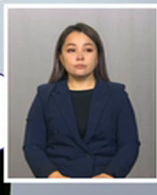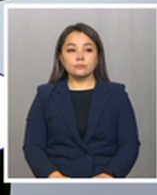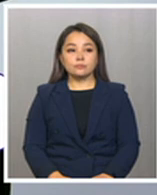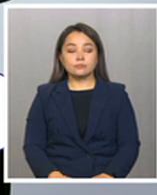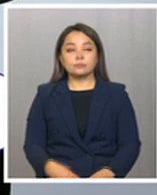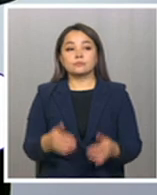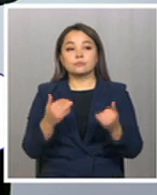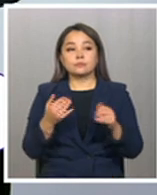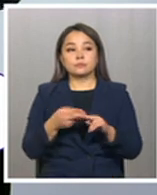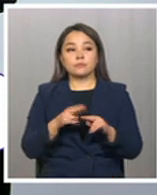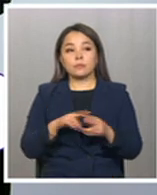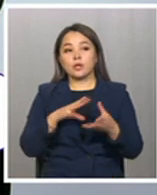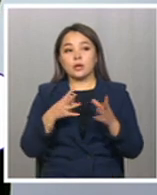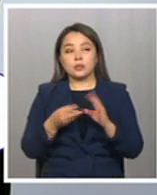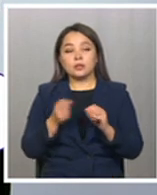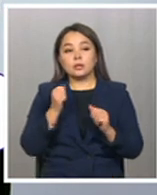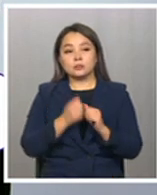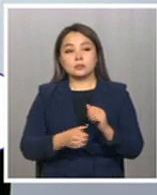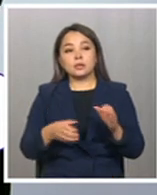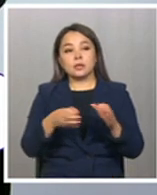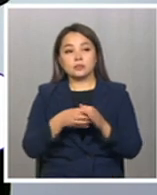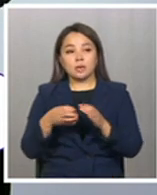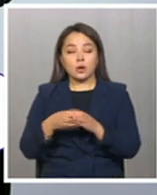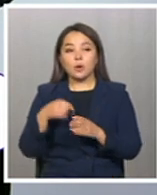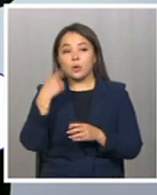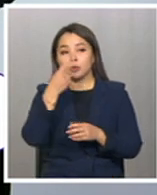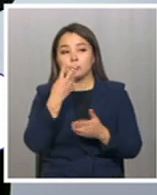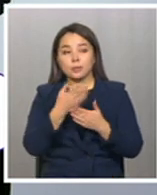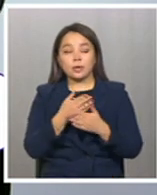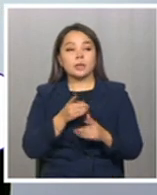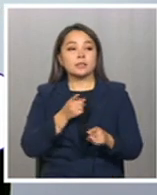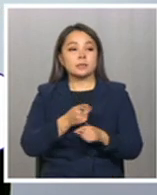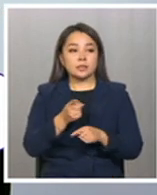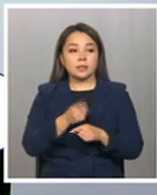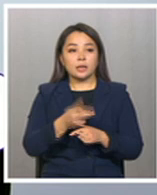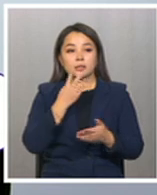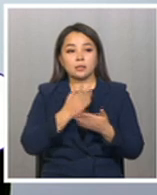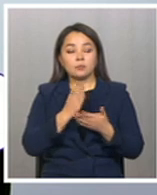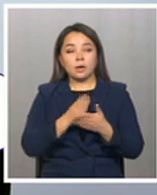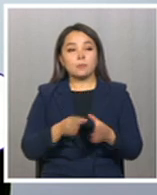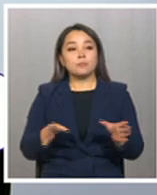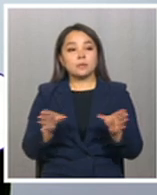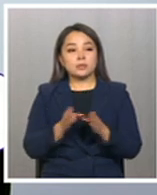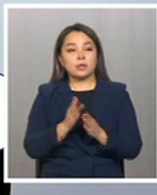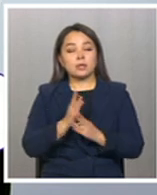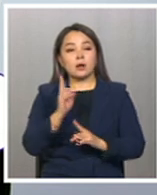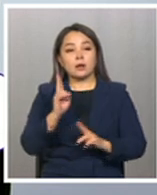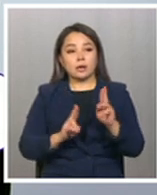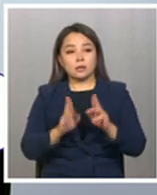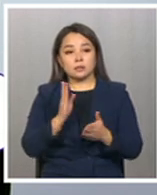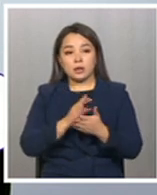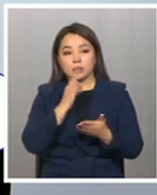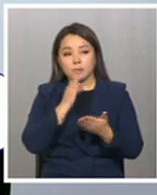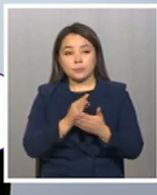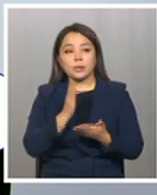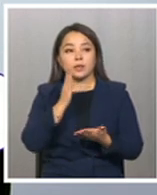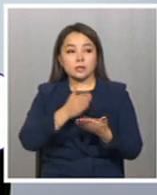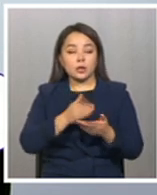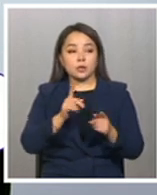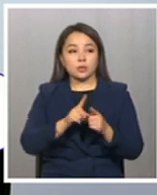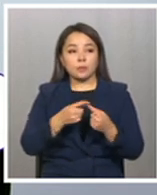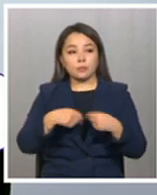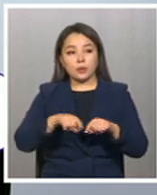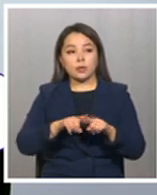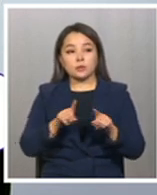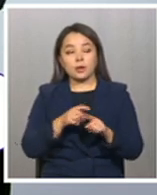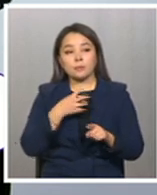Яғни жалпы әртараптандырудың түрін анықтаудың негізгі критерийі ол бірігу қағидаты. Яғни жаңа айтып кеткенімізде тік бағыттағы әртараптандырудың